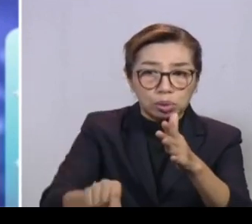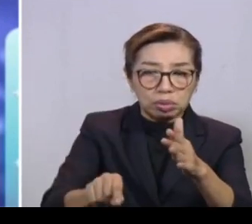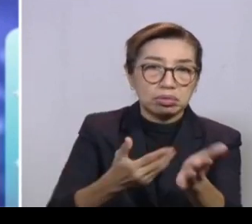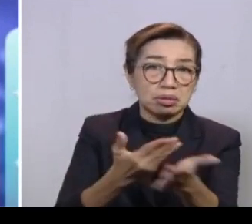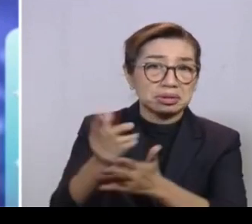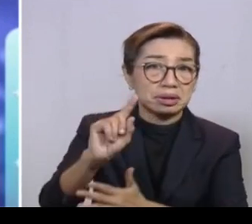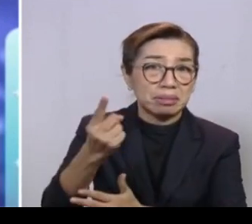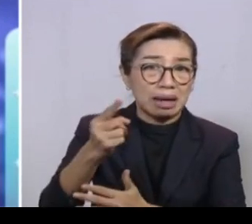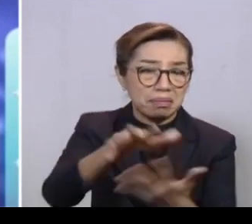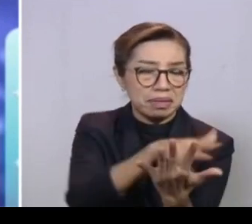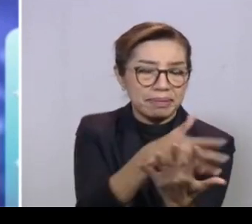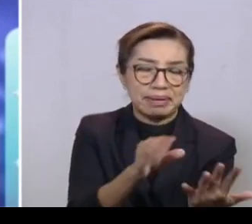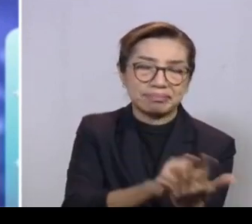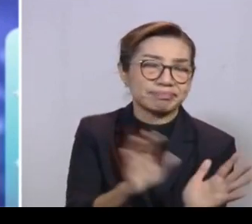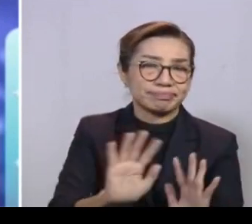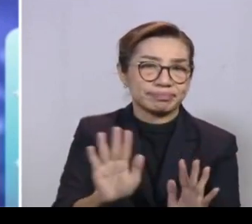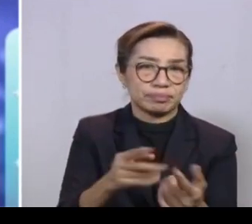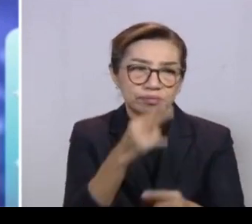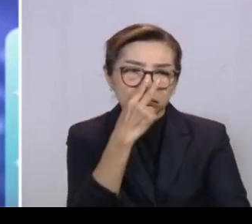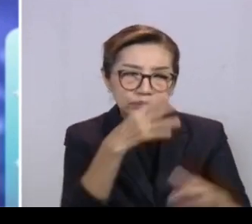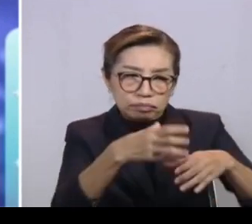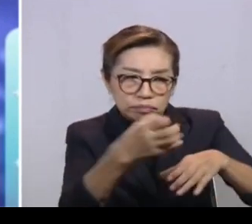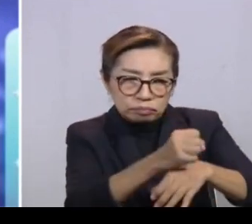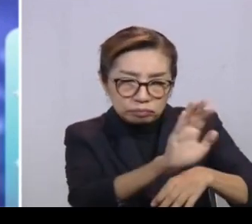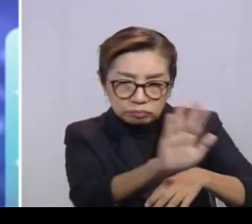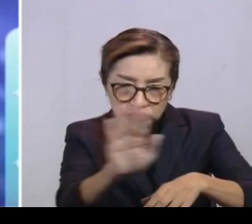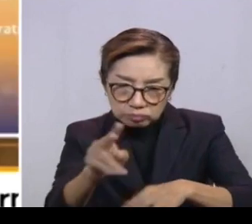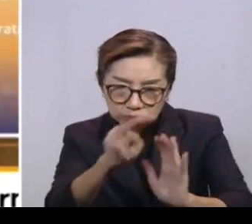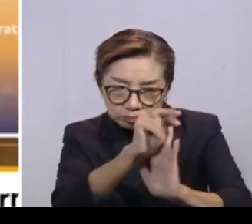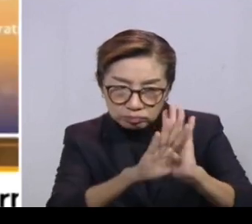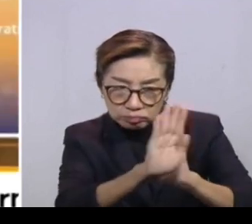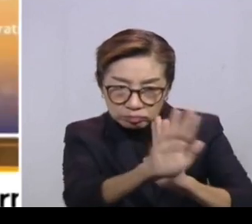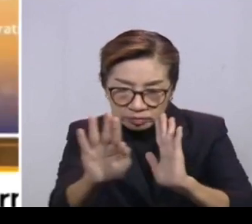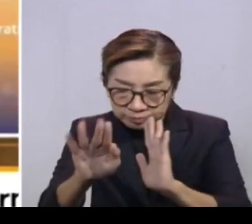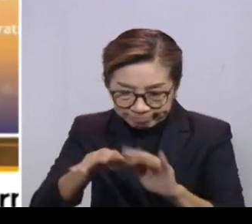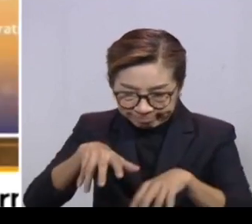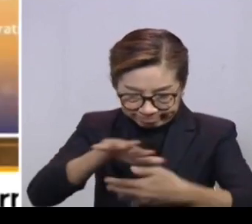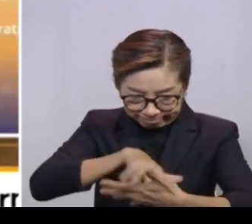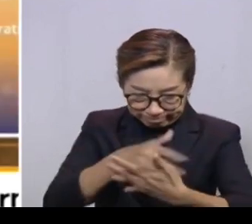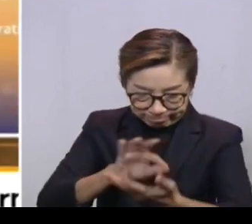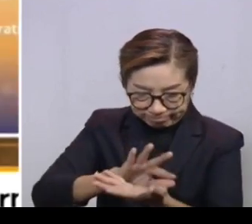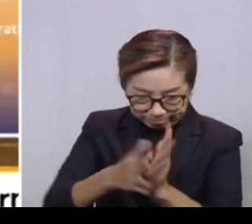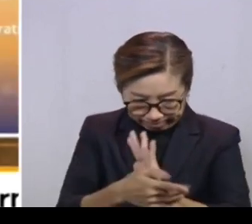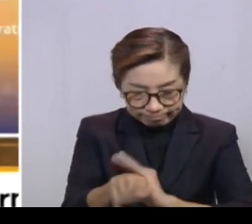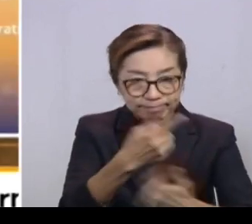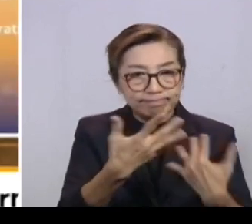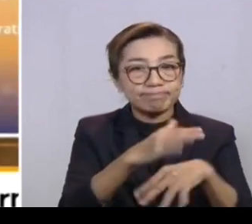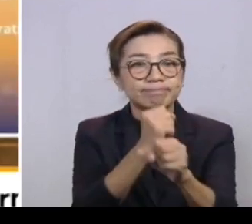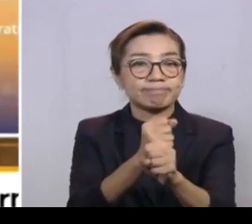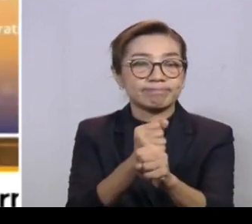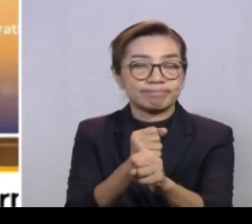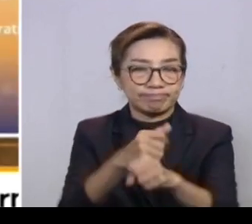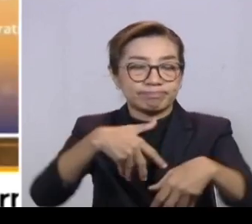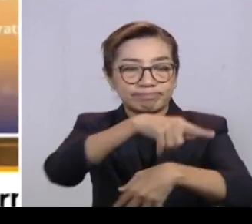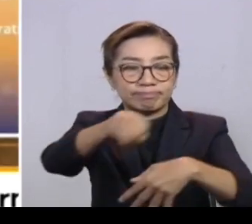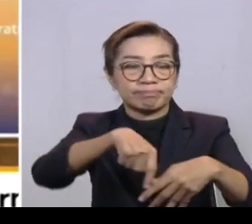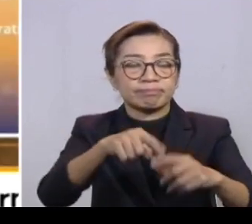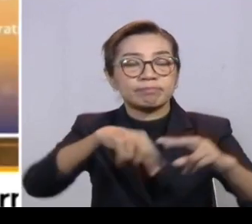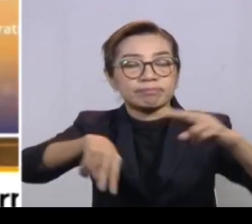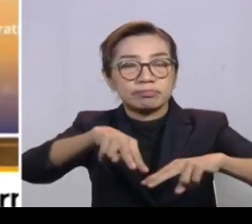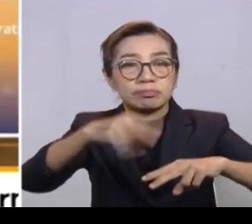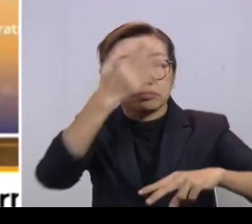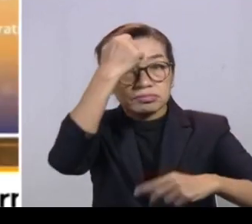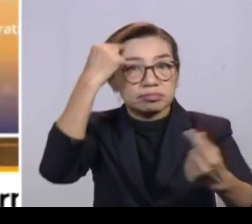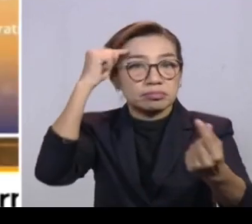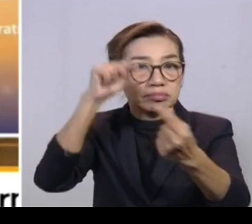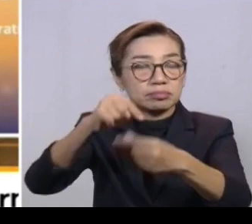เดียวกันบริษัทก็ศึกษานโยบายของพรรคการเมืองต่างๆและพร้อมจะเดินหน้าทำงานร่วมกันเพื่อดูแลทุกภาคส่วนตามเป้าหมายสร้างความมั่นคง